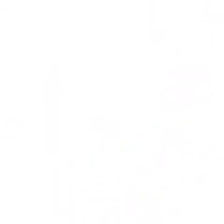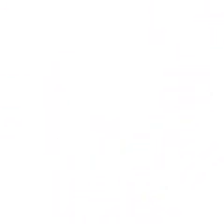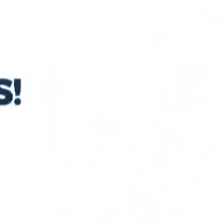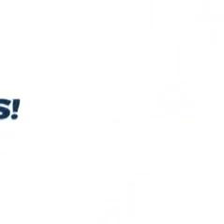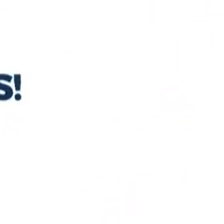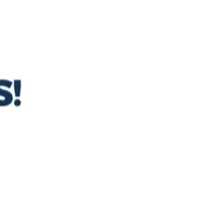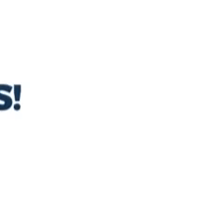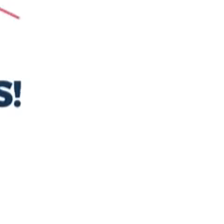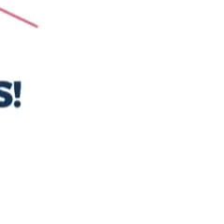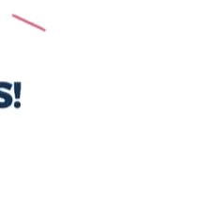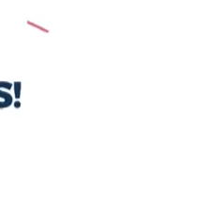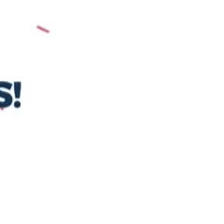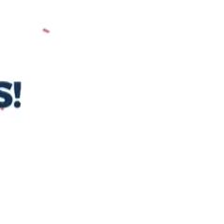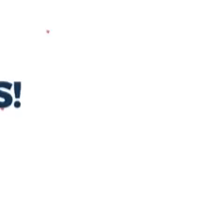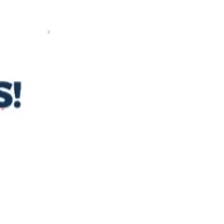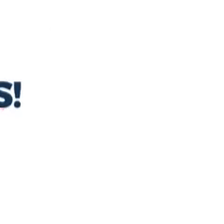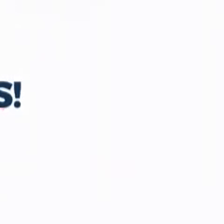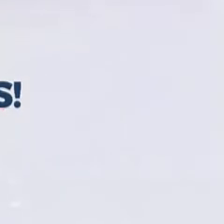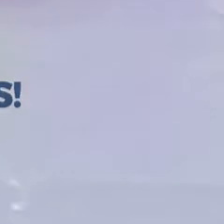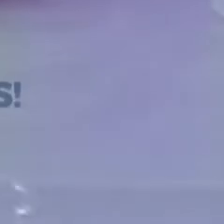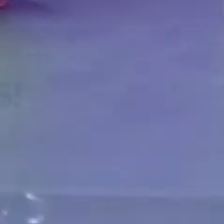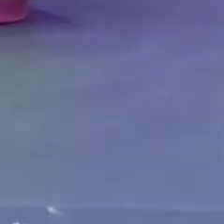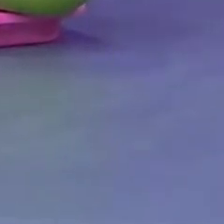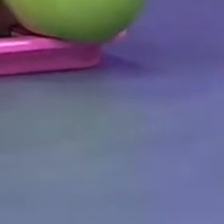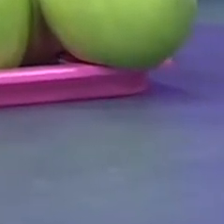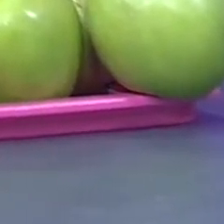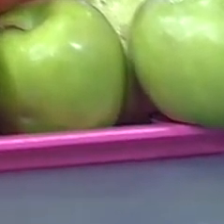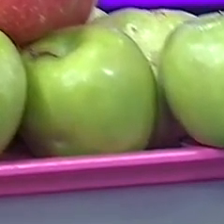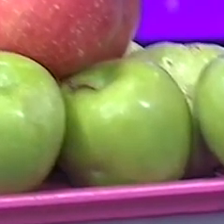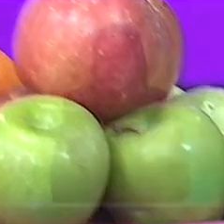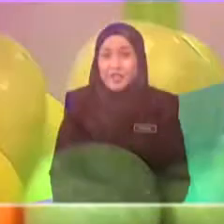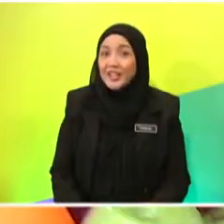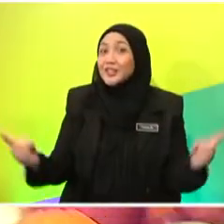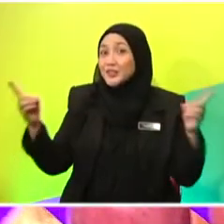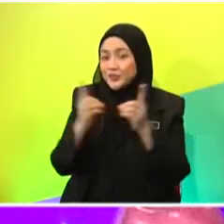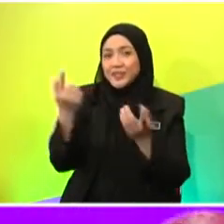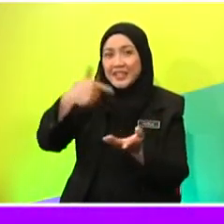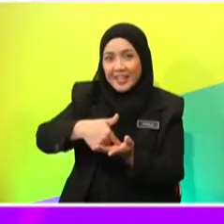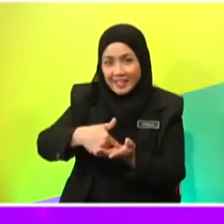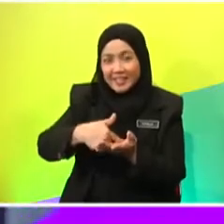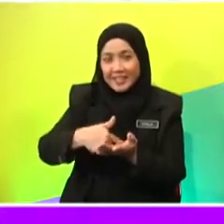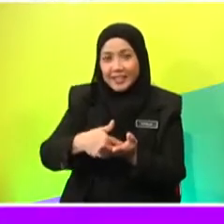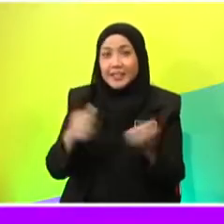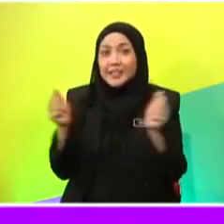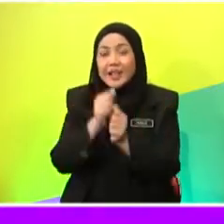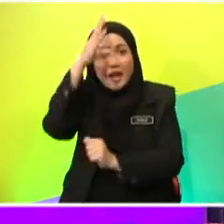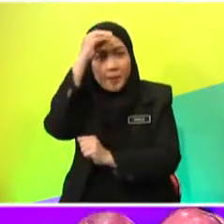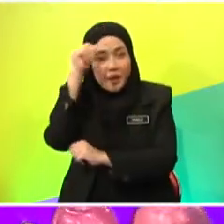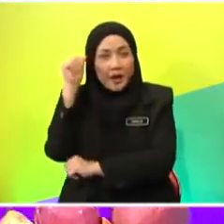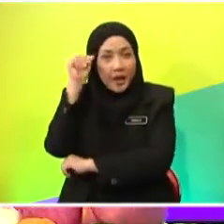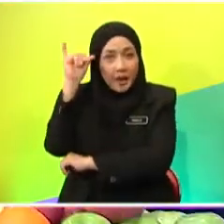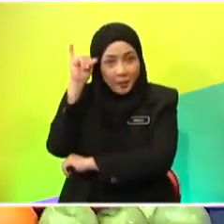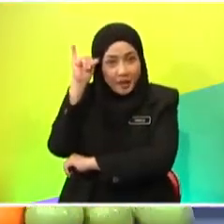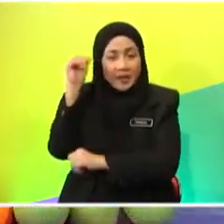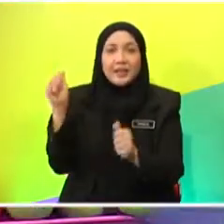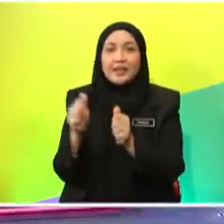Hai Sidik TV GPM Oh baiklah kembali bersama saya air masukin Asmadi didikte bkpm